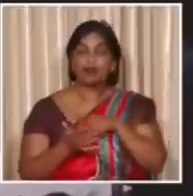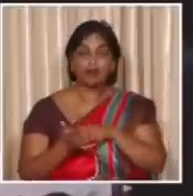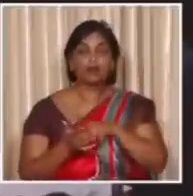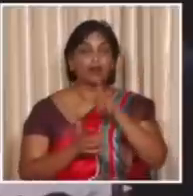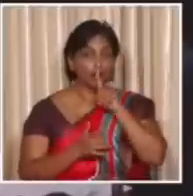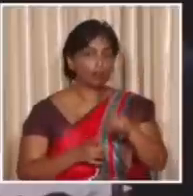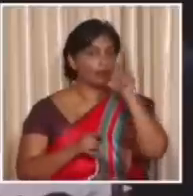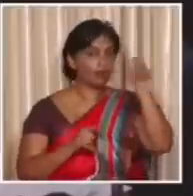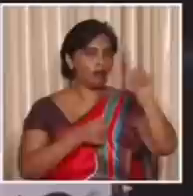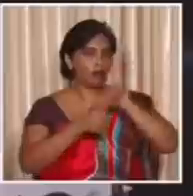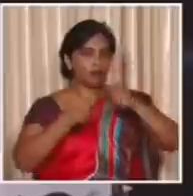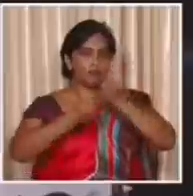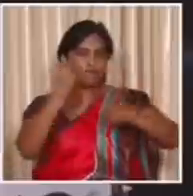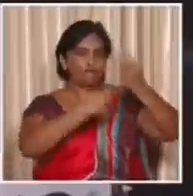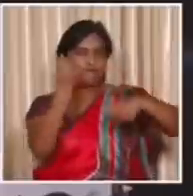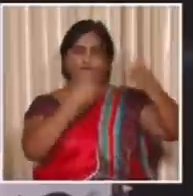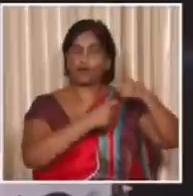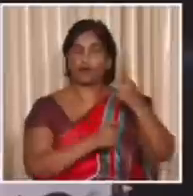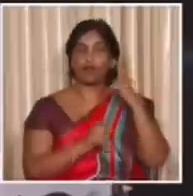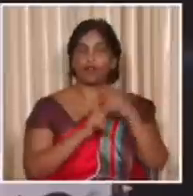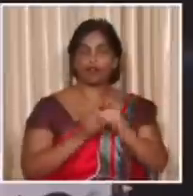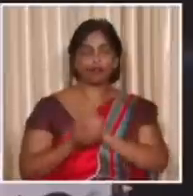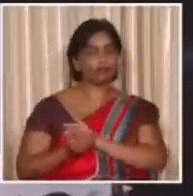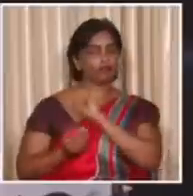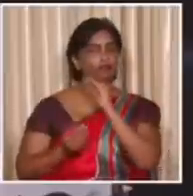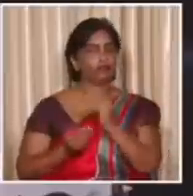කියන මේ ආයතන විකුණලා විදේශ සංචිත ශක්තිමත් කරගන්න